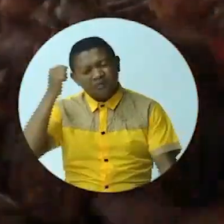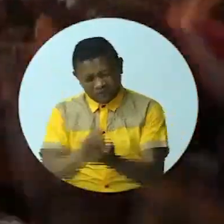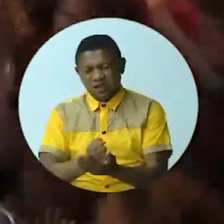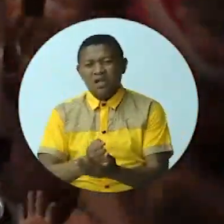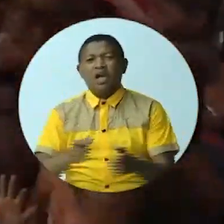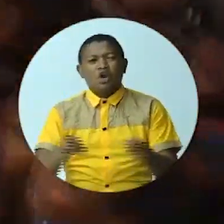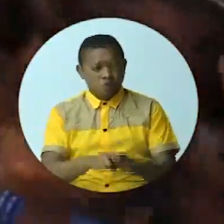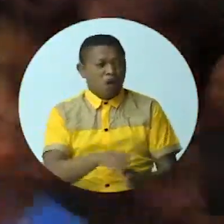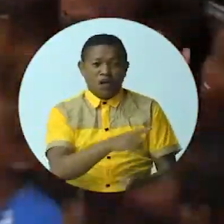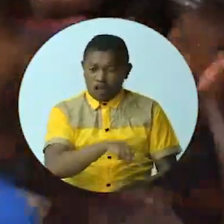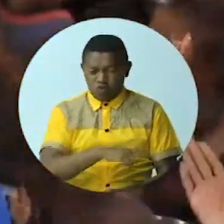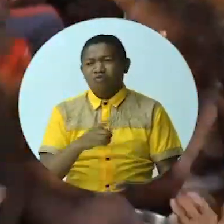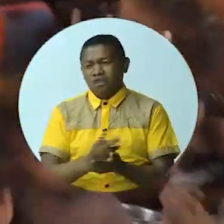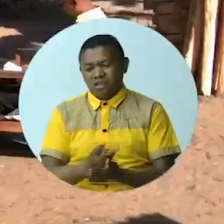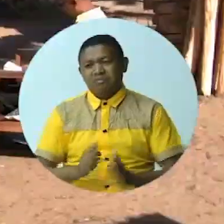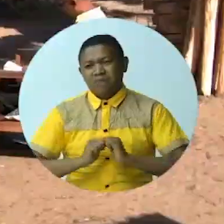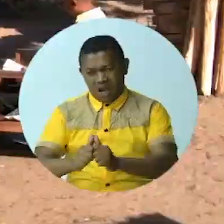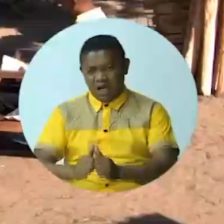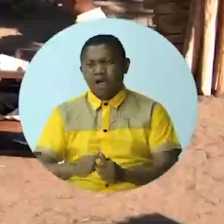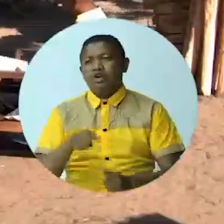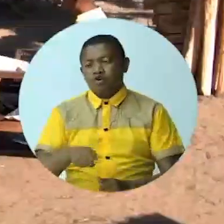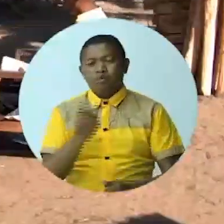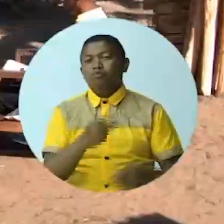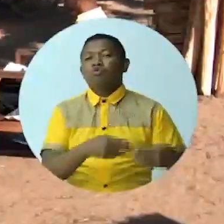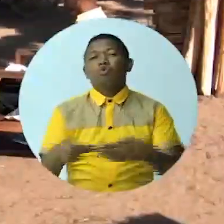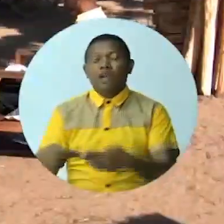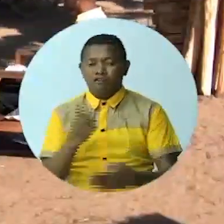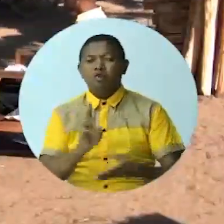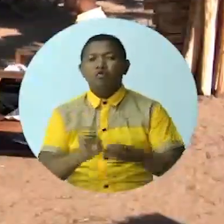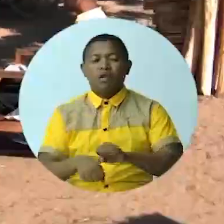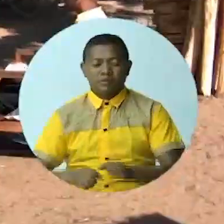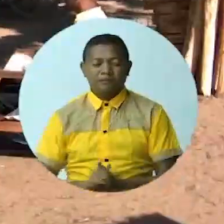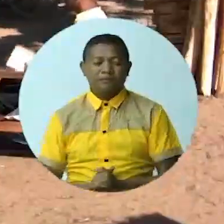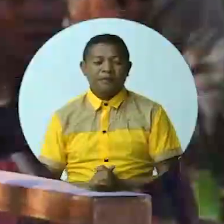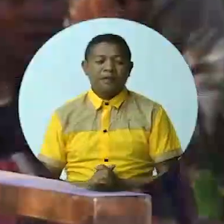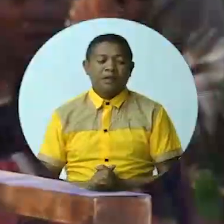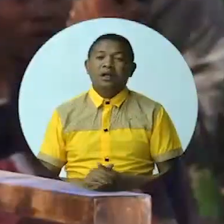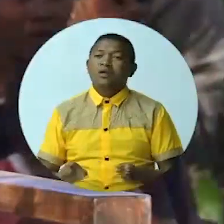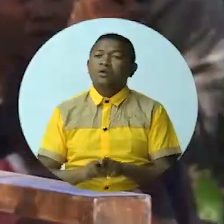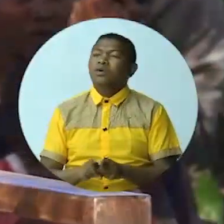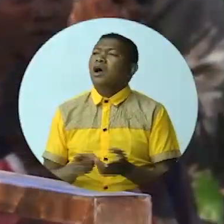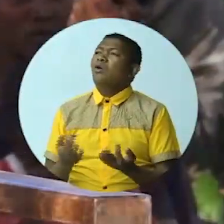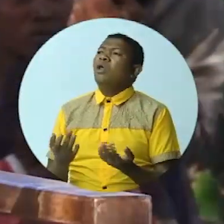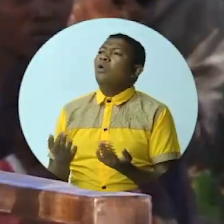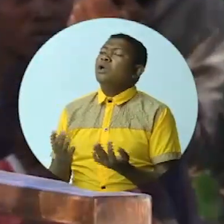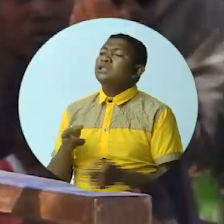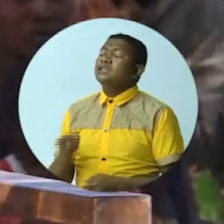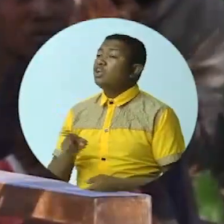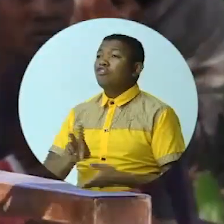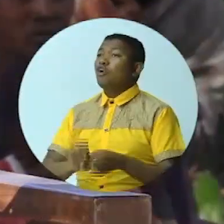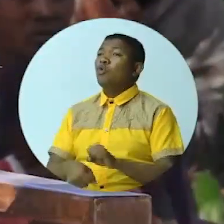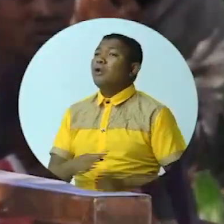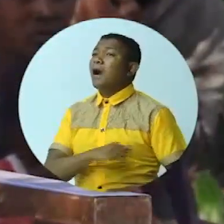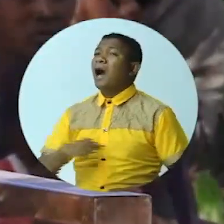no hitondrana vaholana anapina sy amin'izaina nyity vahoaka aty atsimo. Inao moa zany andriamatofolo hoe vaholana maharitra misy tetika